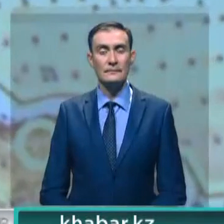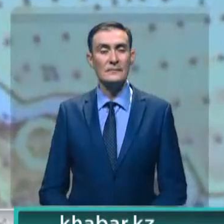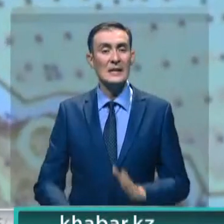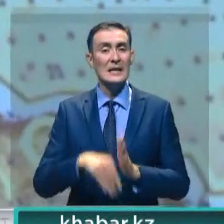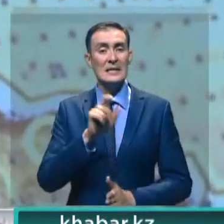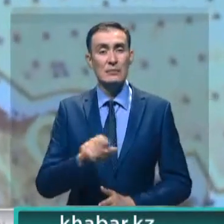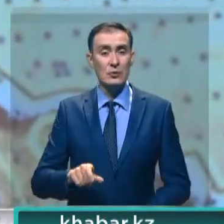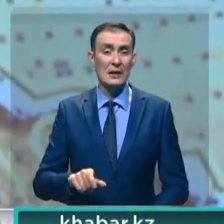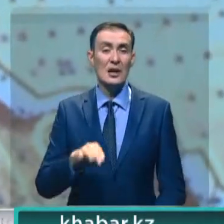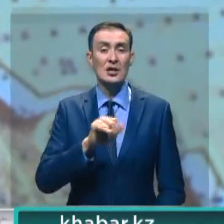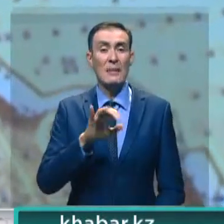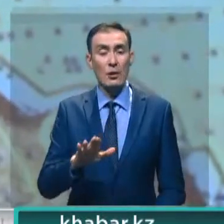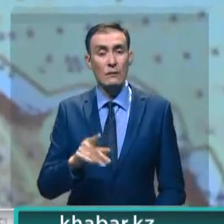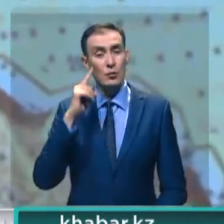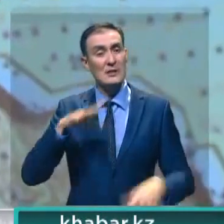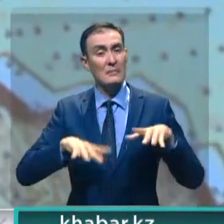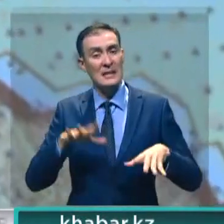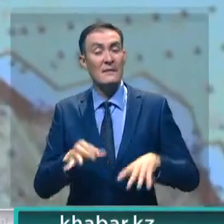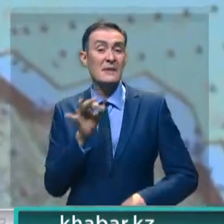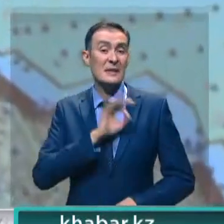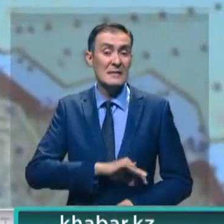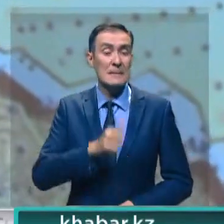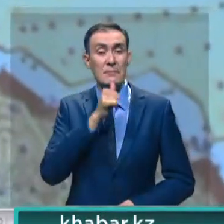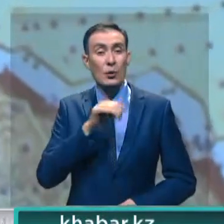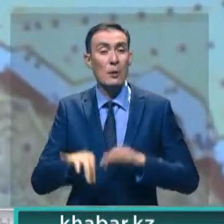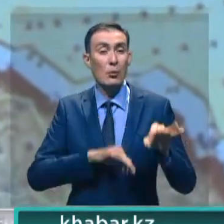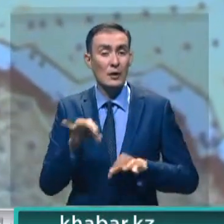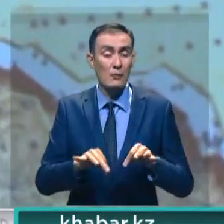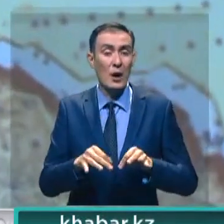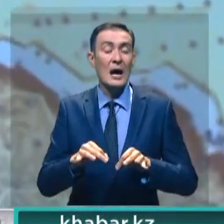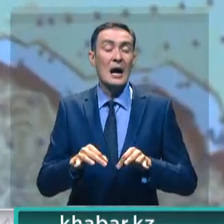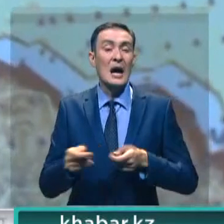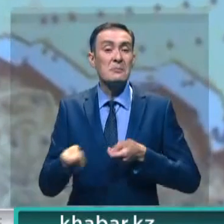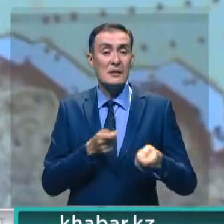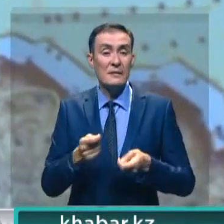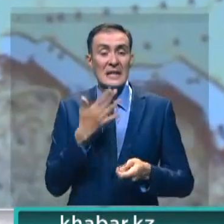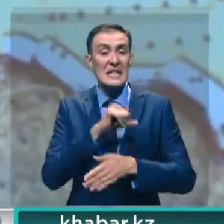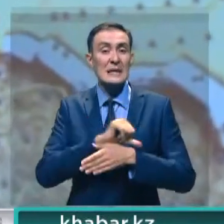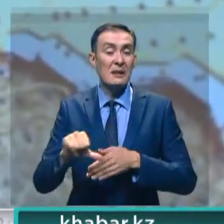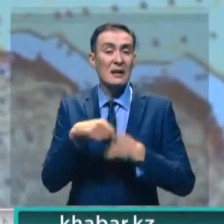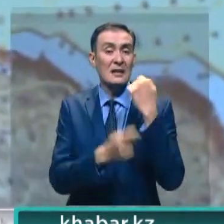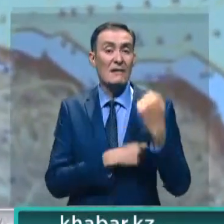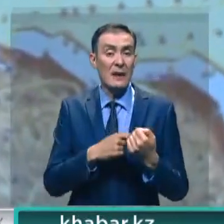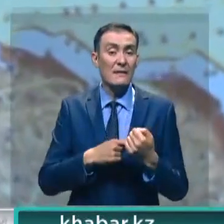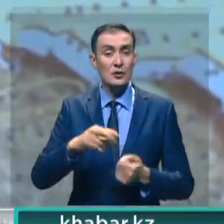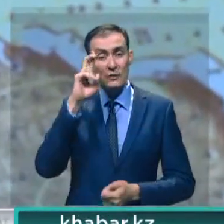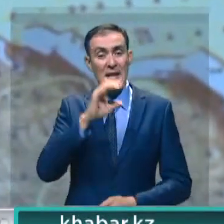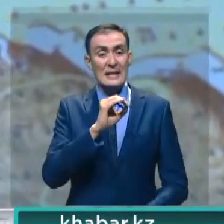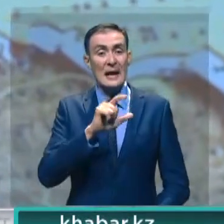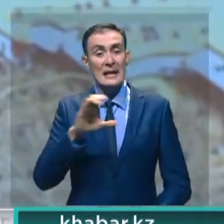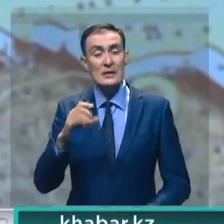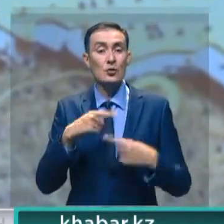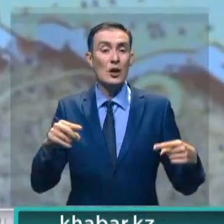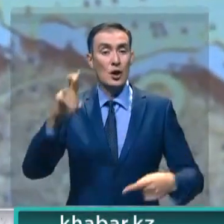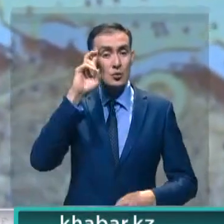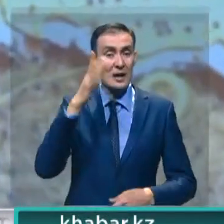Мажилисмен Аманжан Жамалов усомнился в эффективности пилотных проектов по администрированию импортных товаров как из стран ЕАЭС, так и